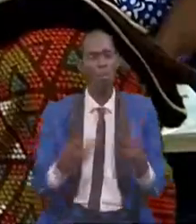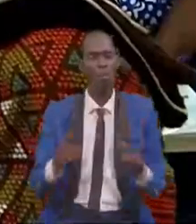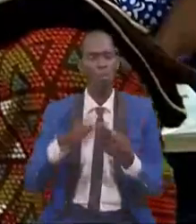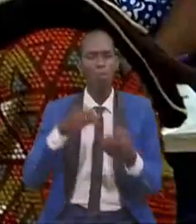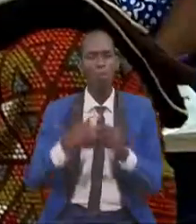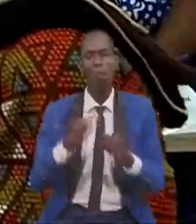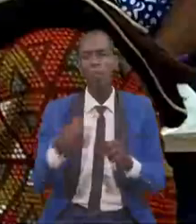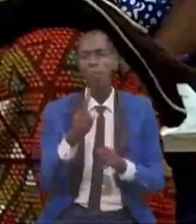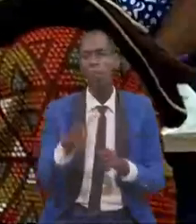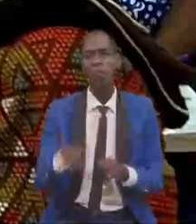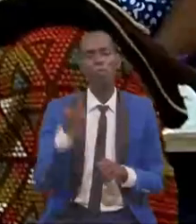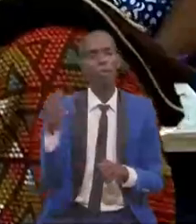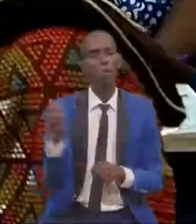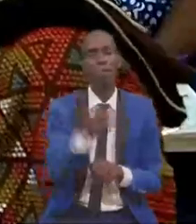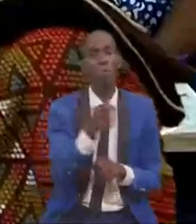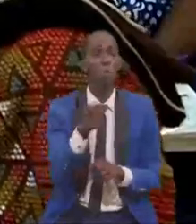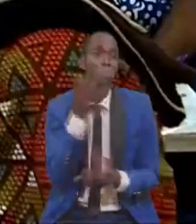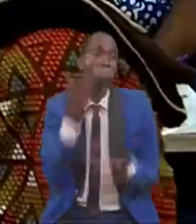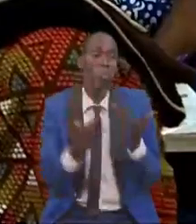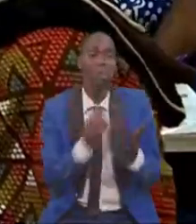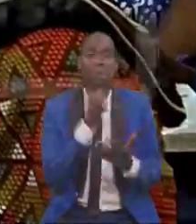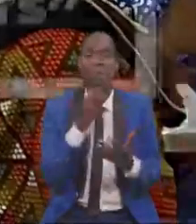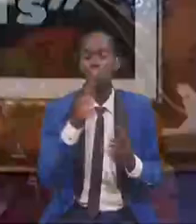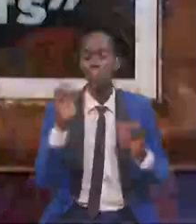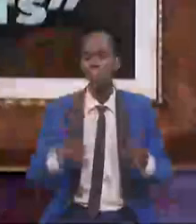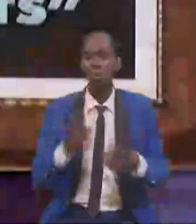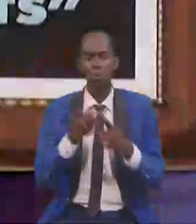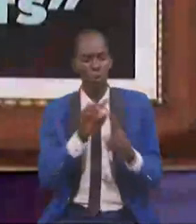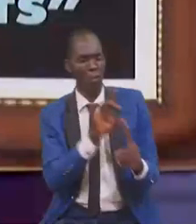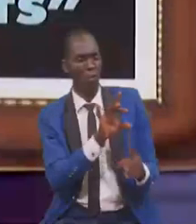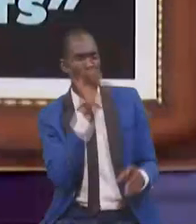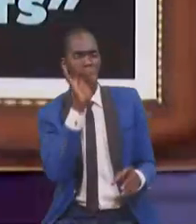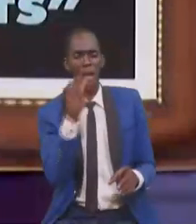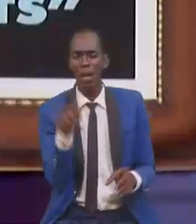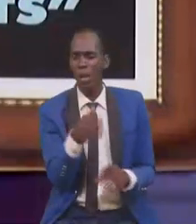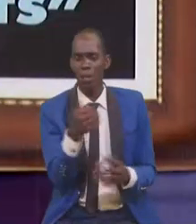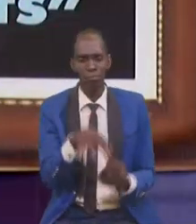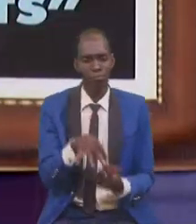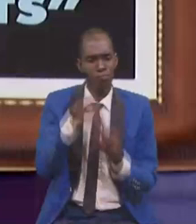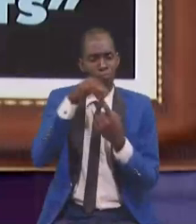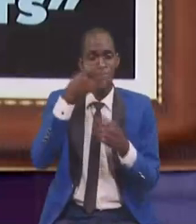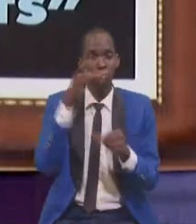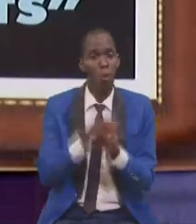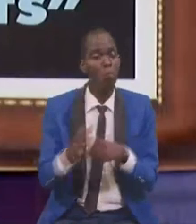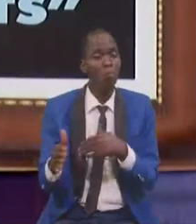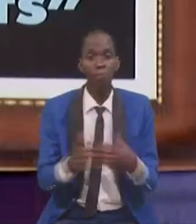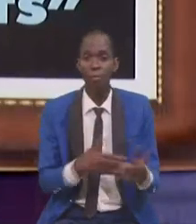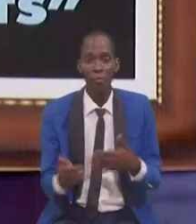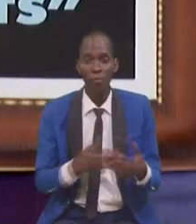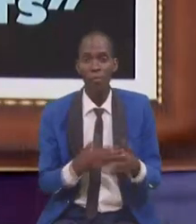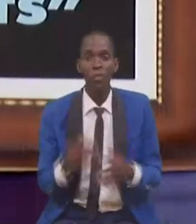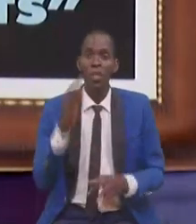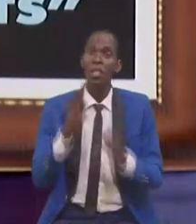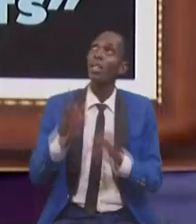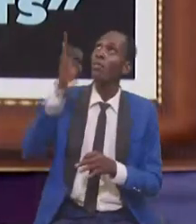où que vous vous trouvez. Vous pourrez ne pas être en mesure de jouer une promesse particulière.